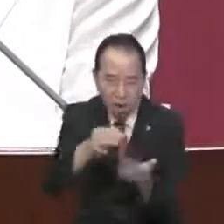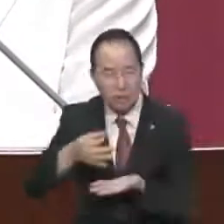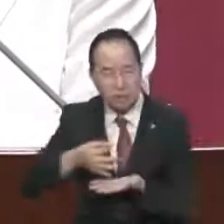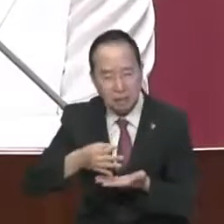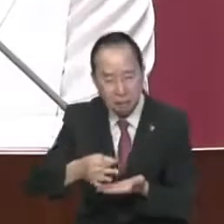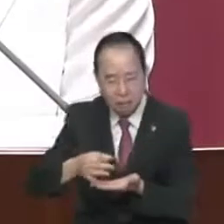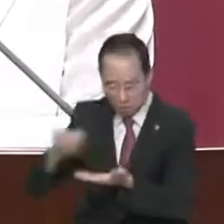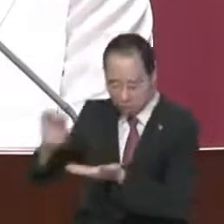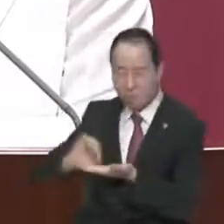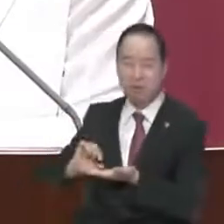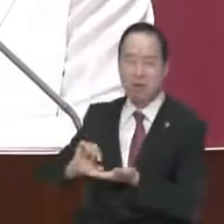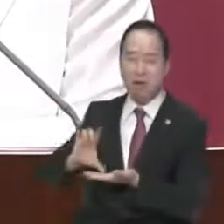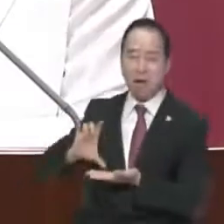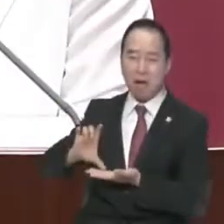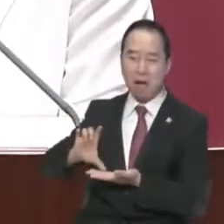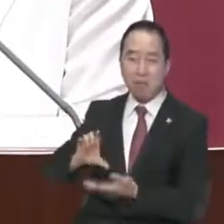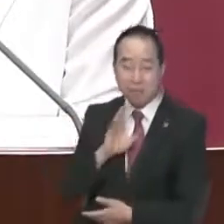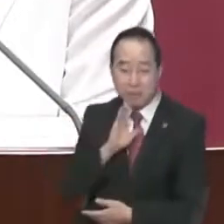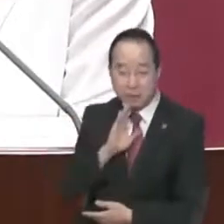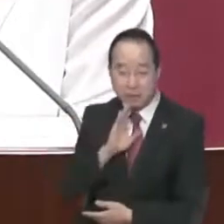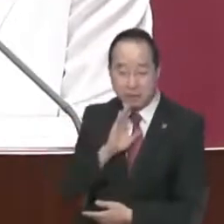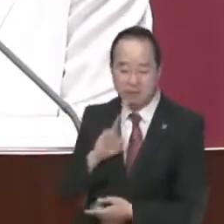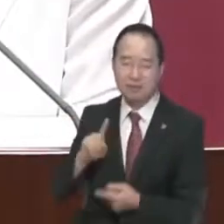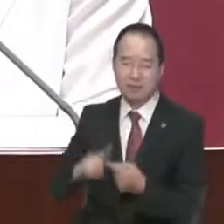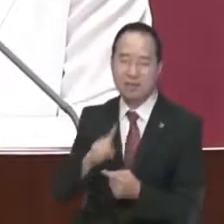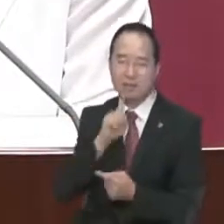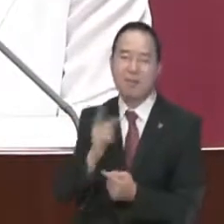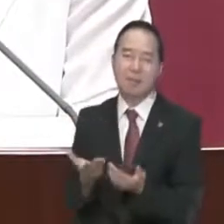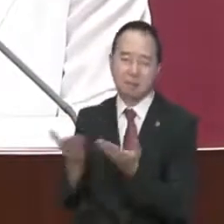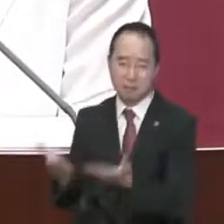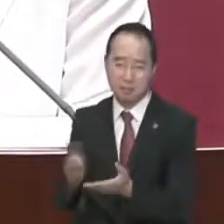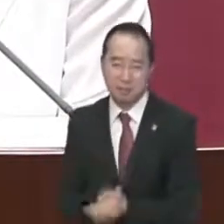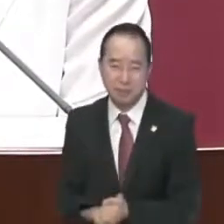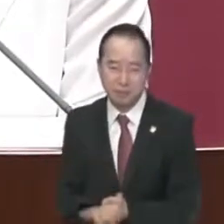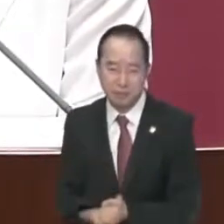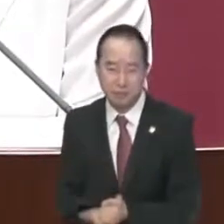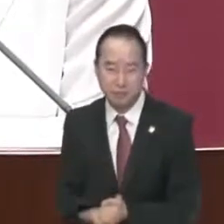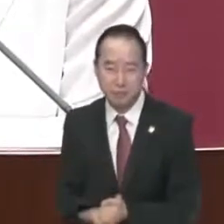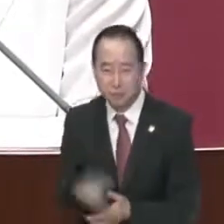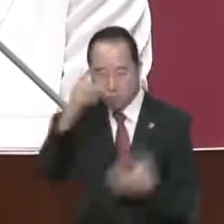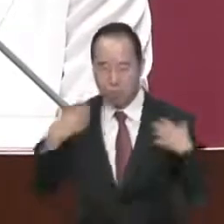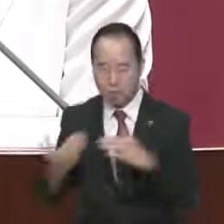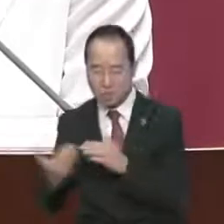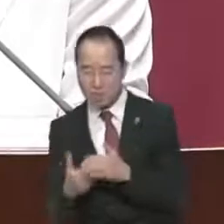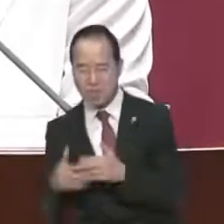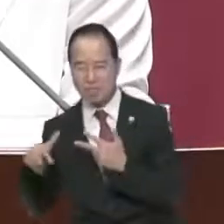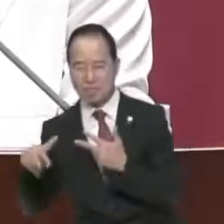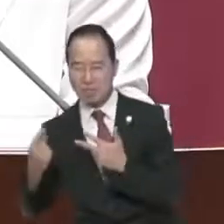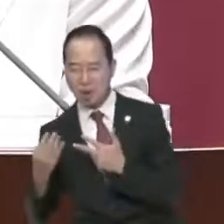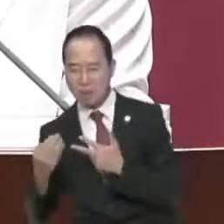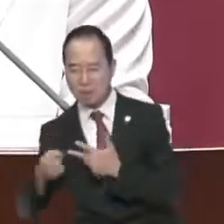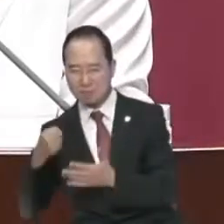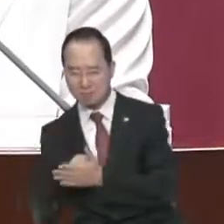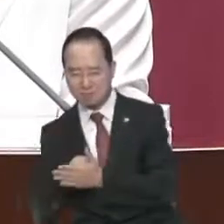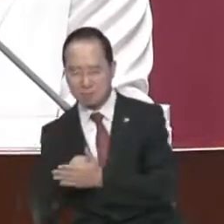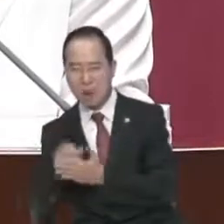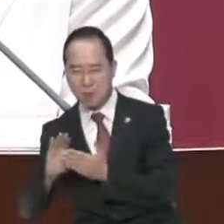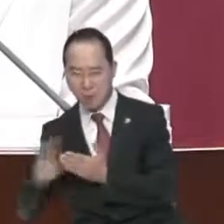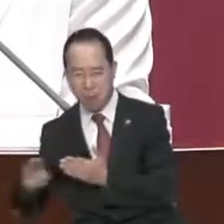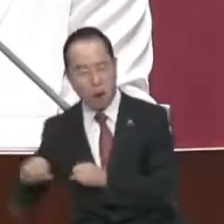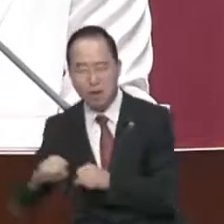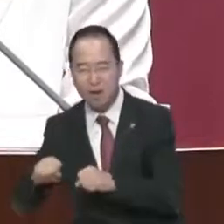차이가 확실히 있는 거 아니겠습니까? 그 점을 말씀드린 것이지 정부가 미리 7조 8천억을 만들어 놓고 그래 놓고